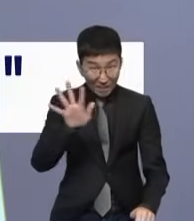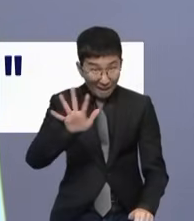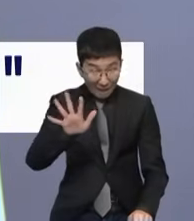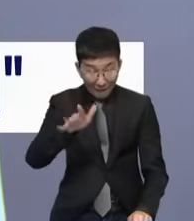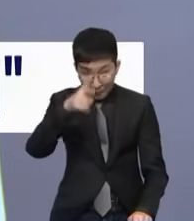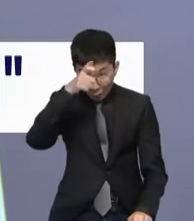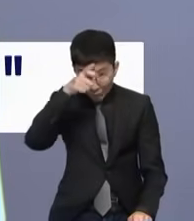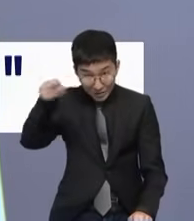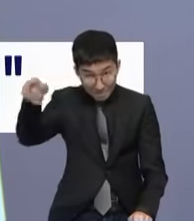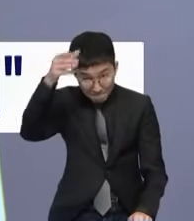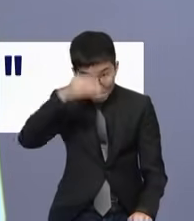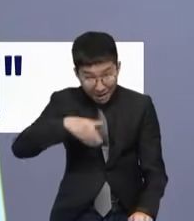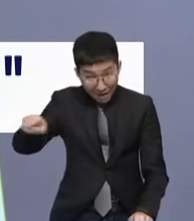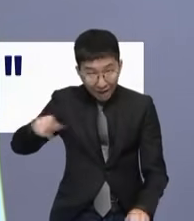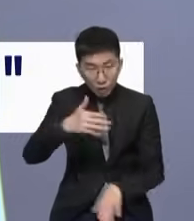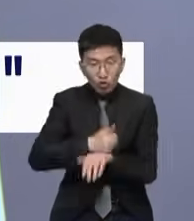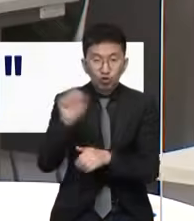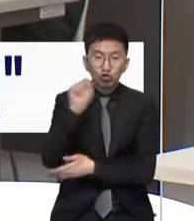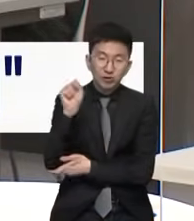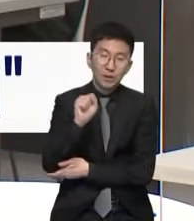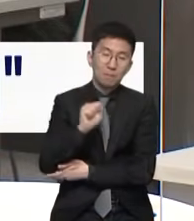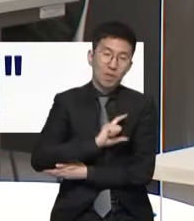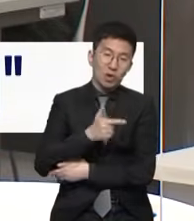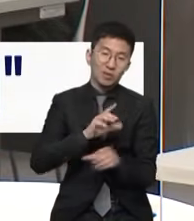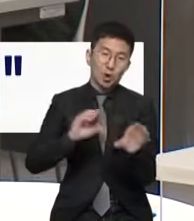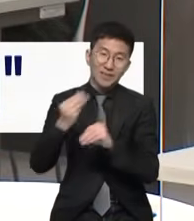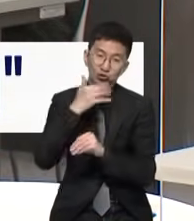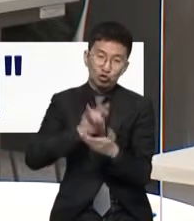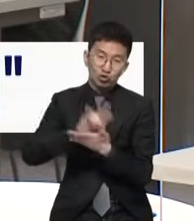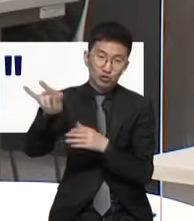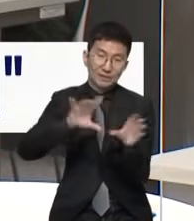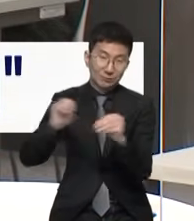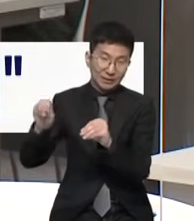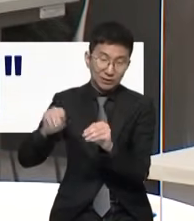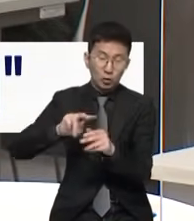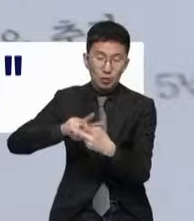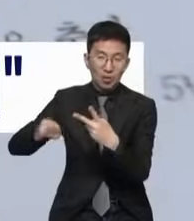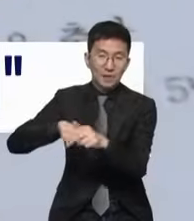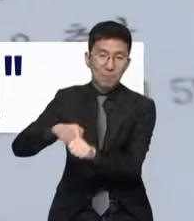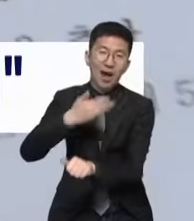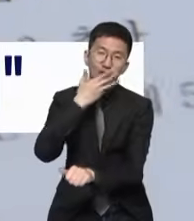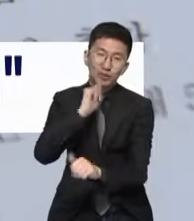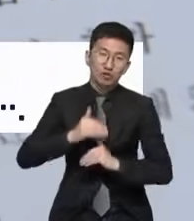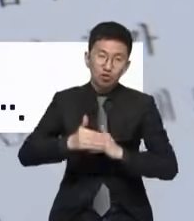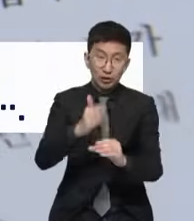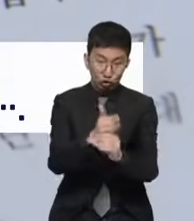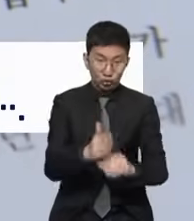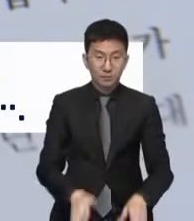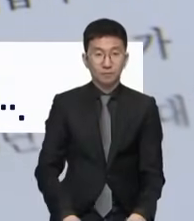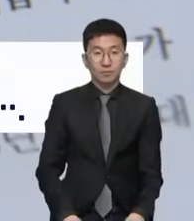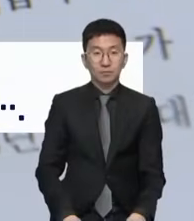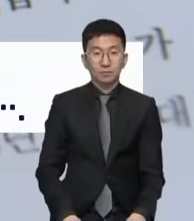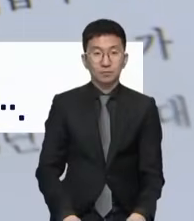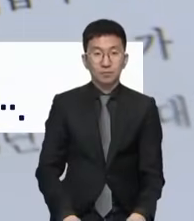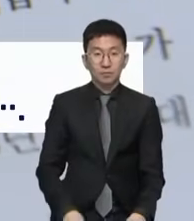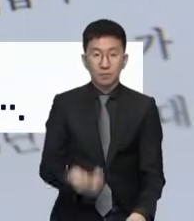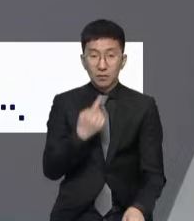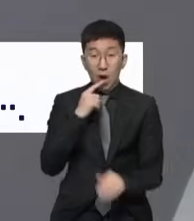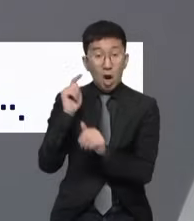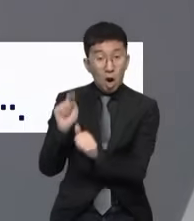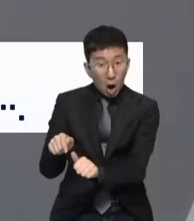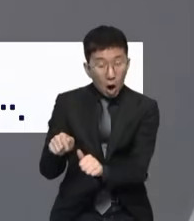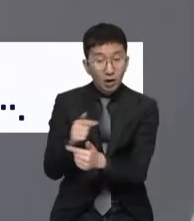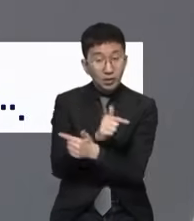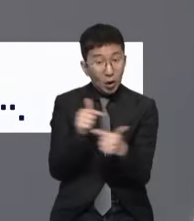감치명령이 없어도 운전면허 정지나 출국금지, 그 외 형사처벌이 가능하도록 추진합니다. 이행명령에서